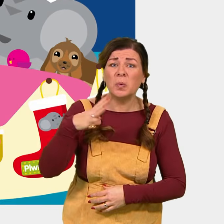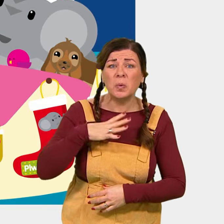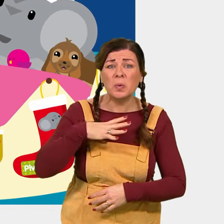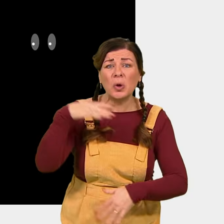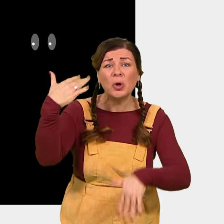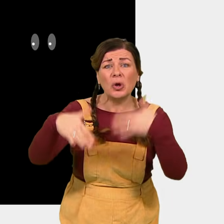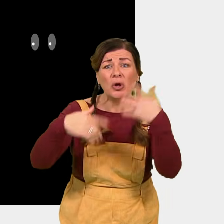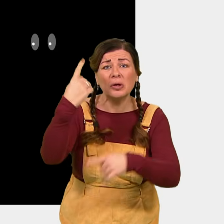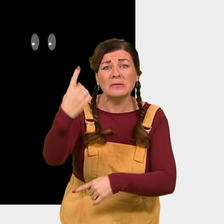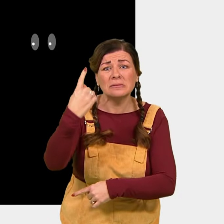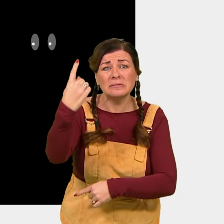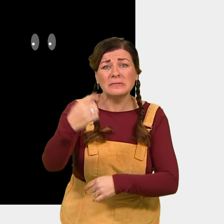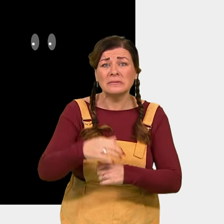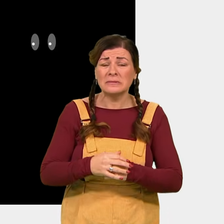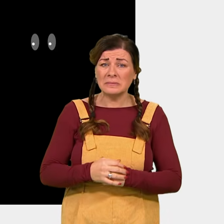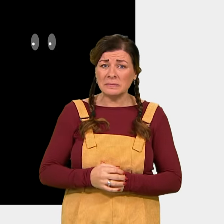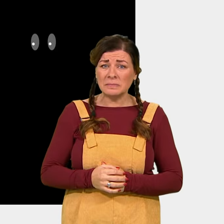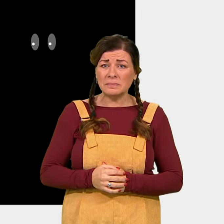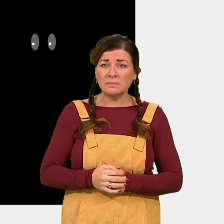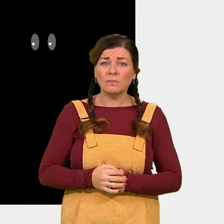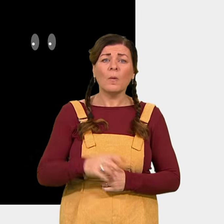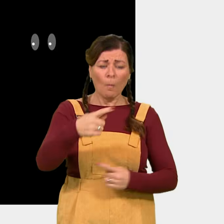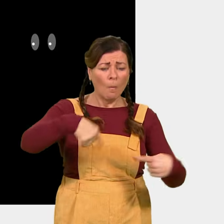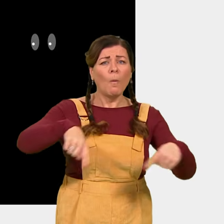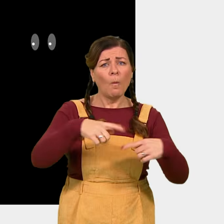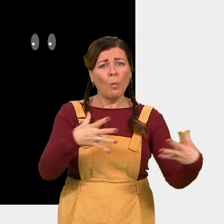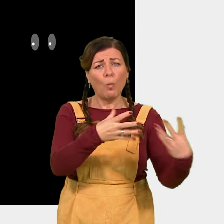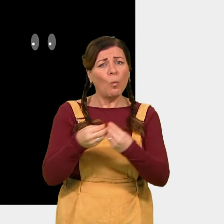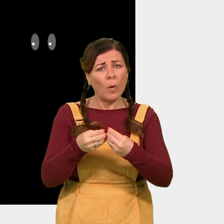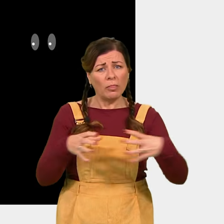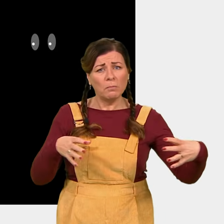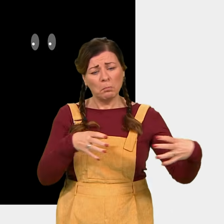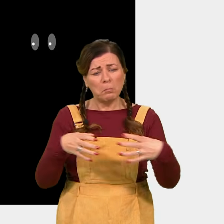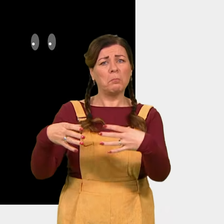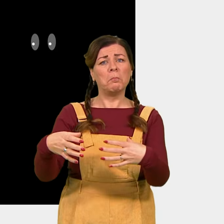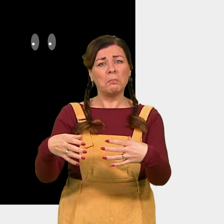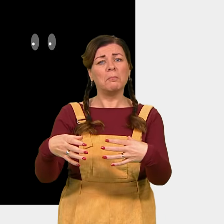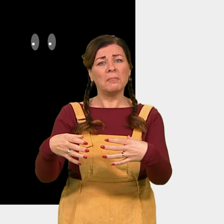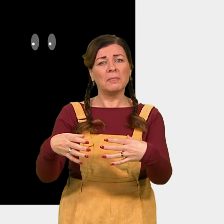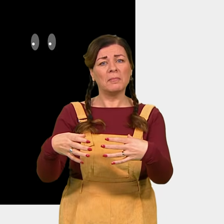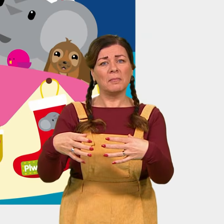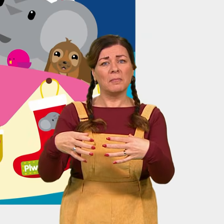brifo. Wnawn ni ddod gyda ti, medda'r anifeiliaid eraill i gyd.